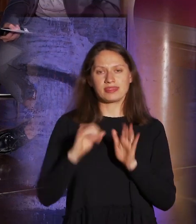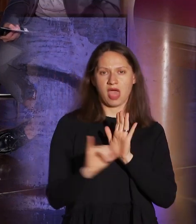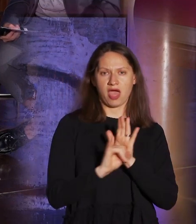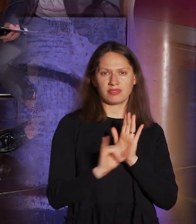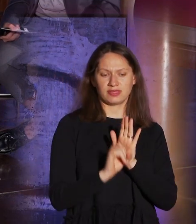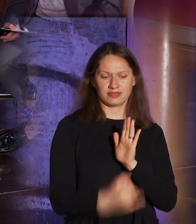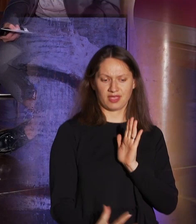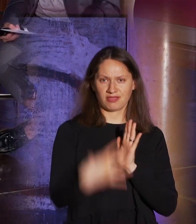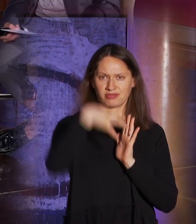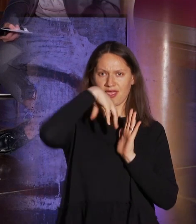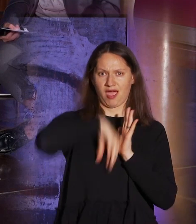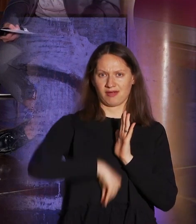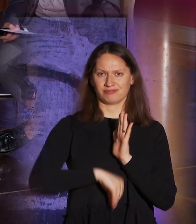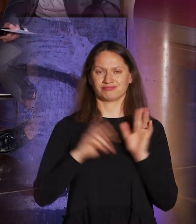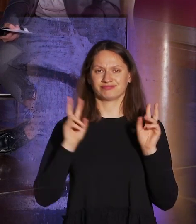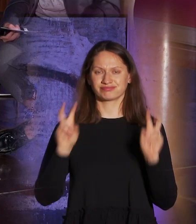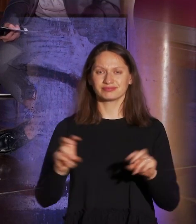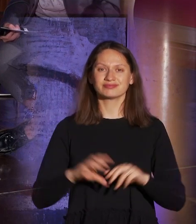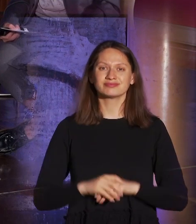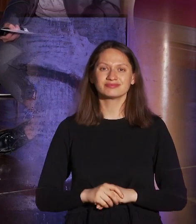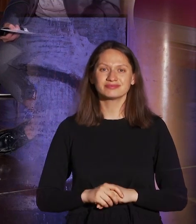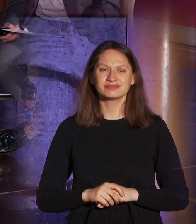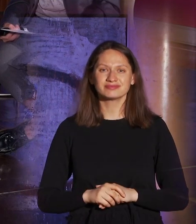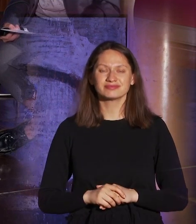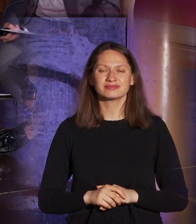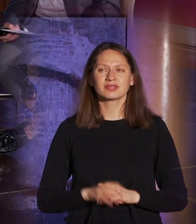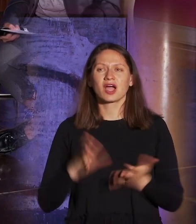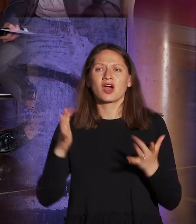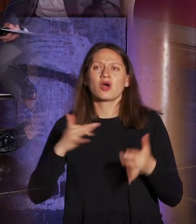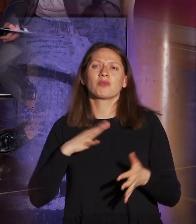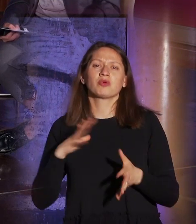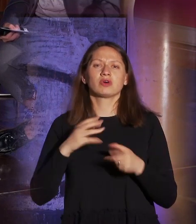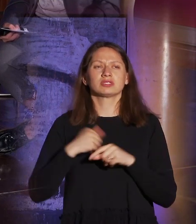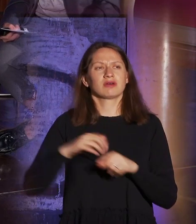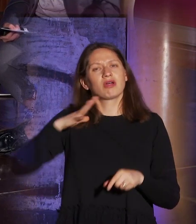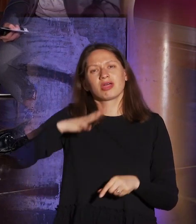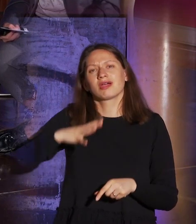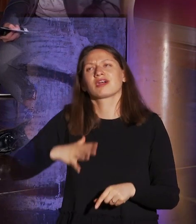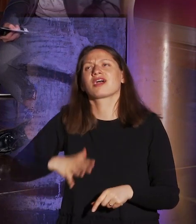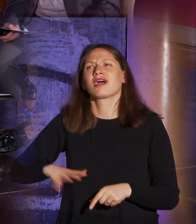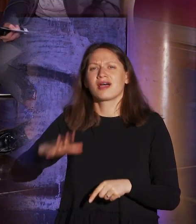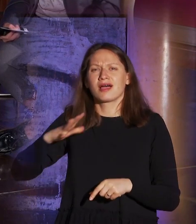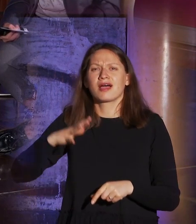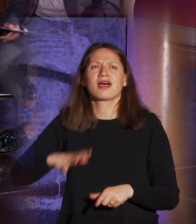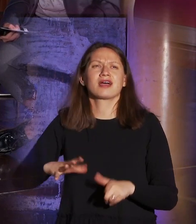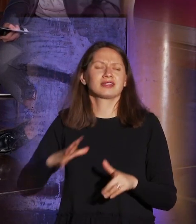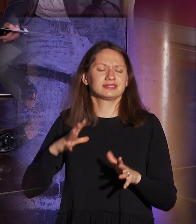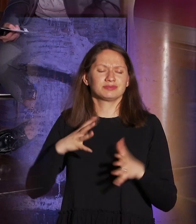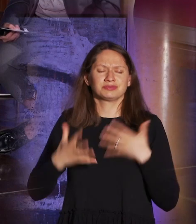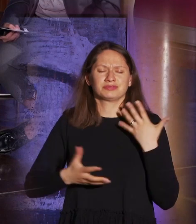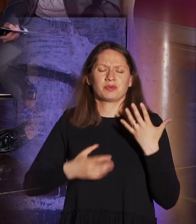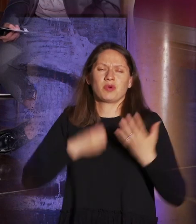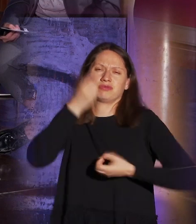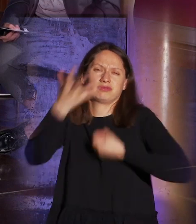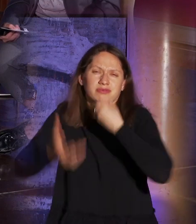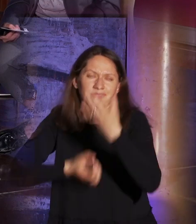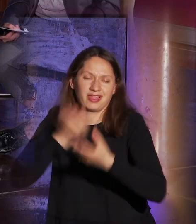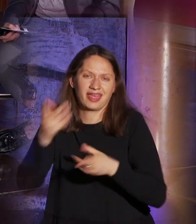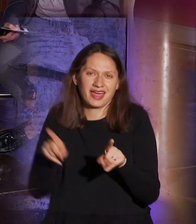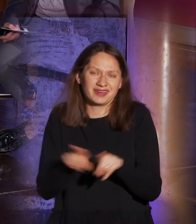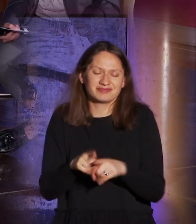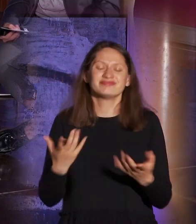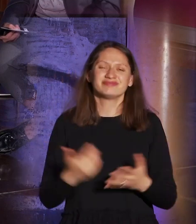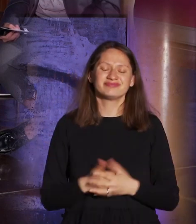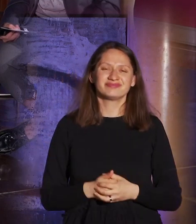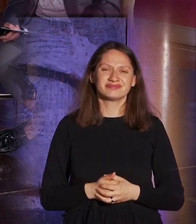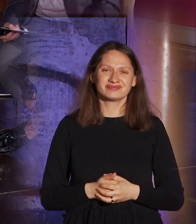atjausti, išverkt gal kažkokią savo kančią, dar neišverktą, ne? Arba, nu, tai